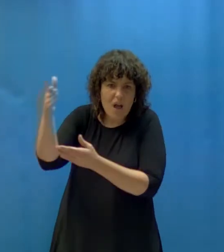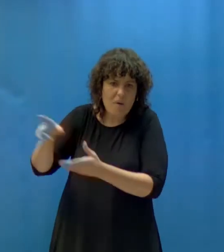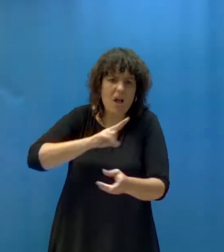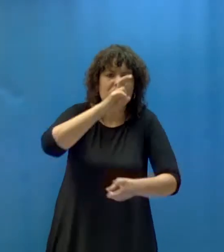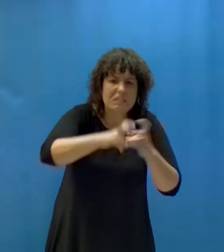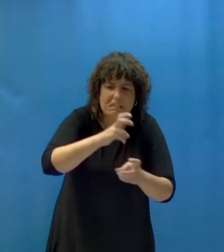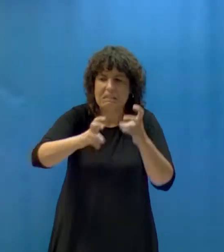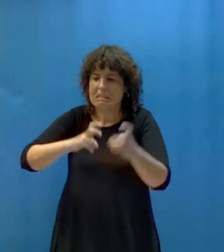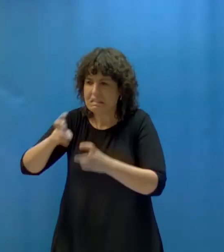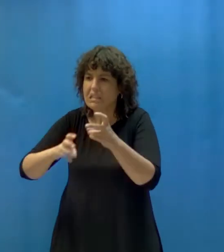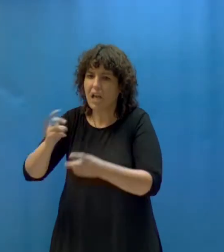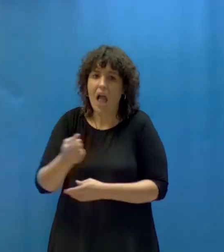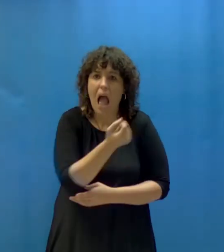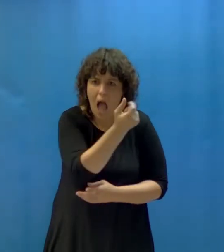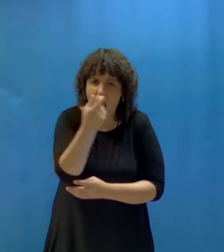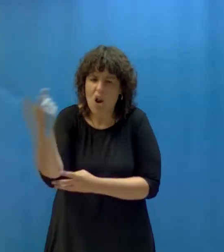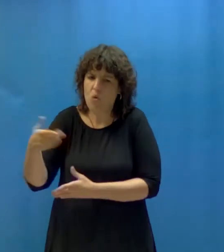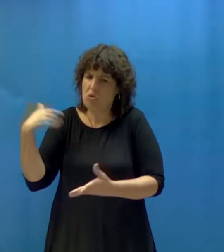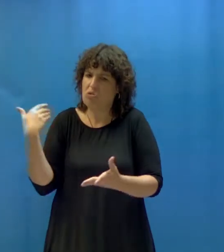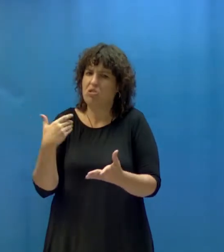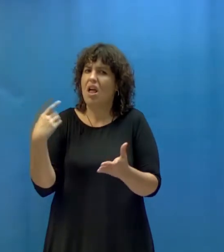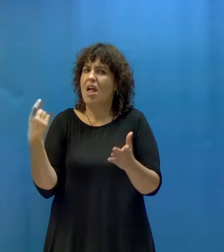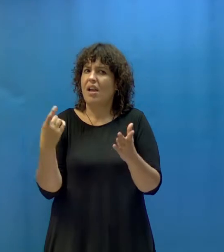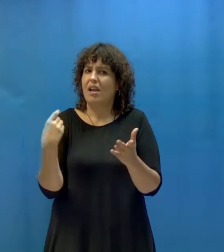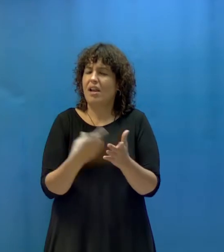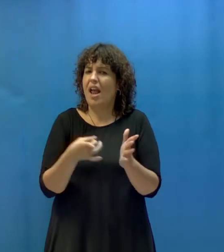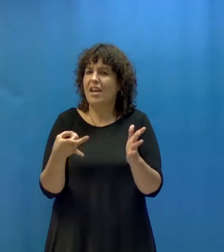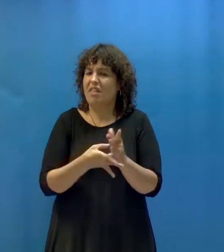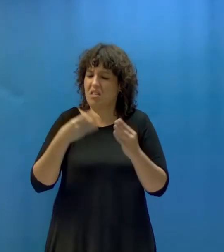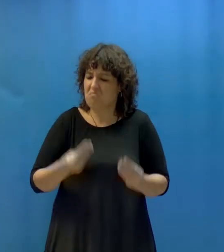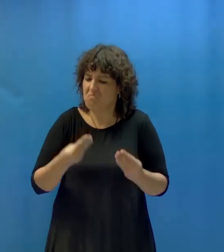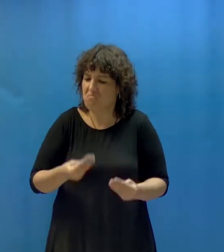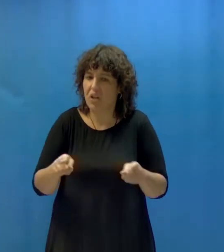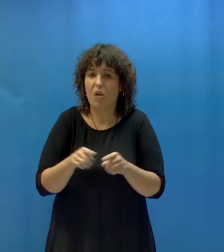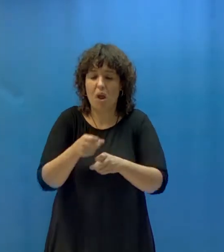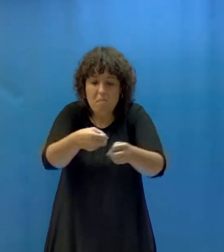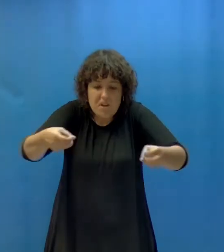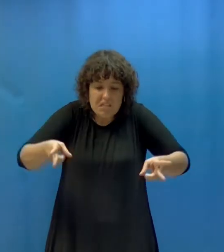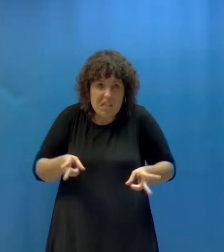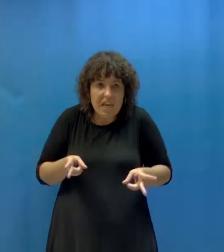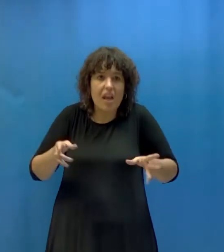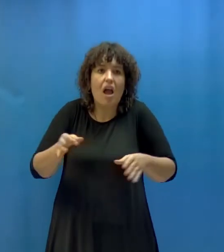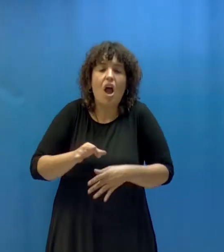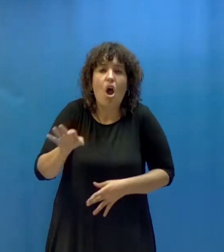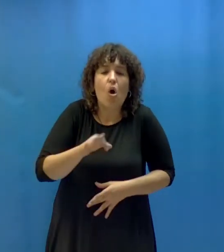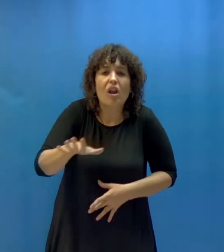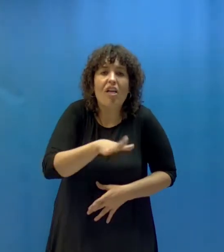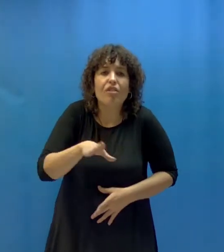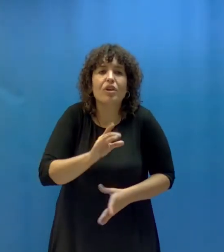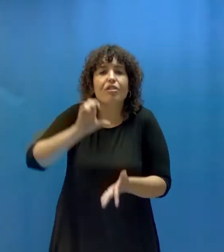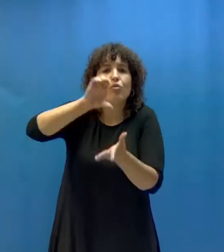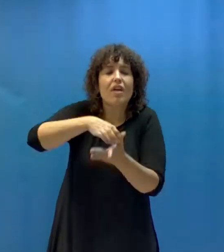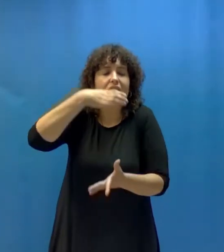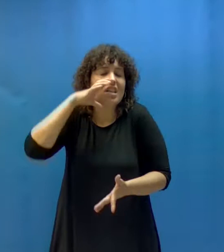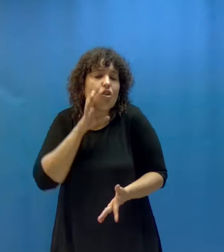de gran qualitat i amb gran capacitat, com és el cas de la piscina olímpica, les piscines d'atletisme Gaietà Huguet, el mateix Ciutat de Castelló, d'altres pavellons de